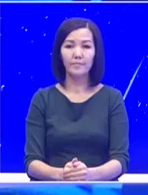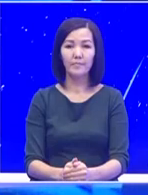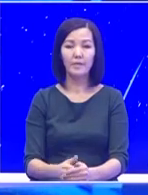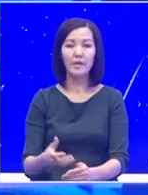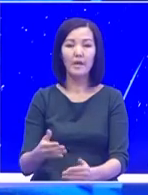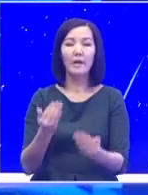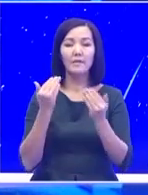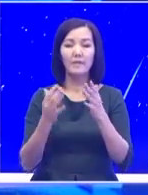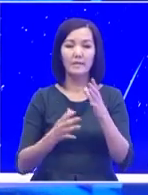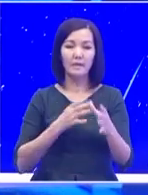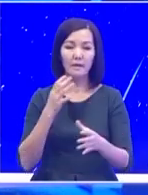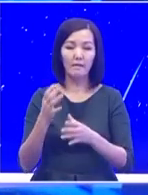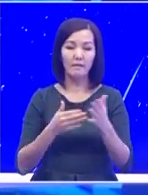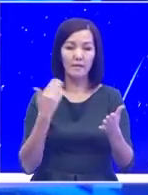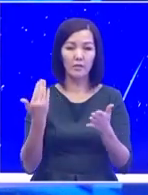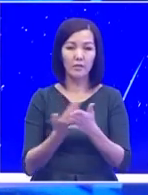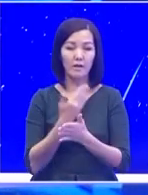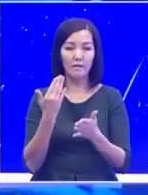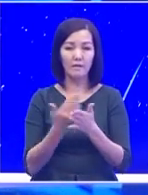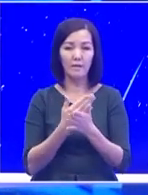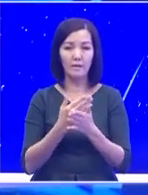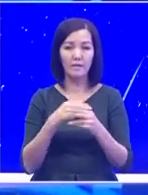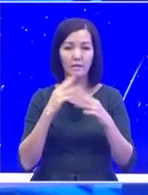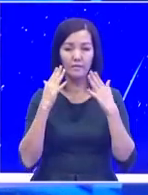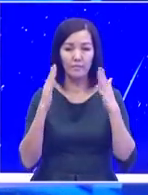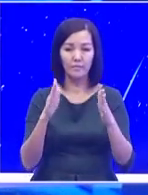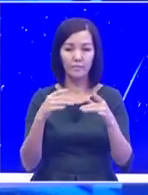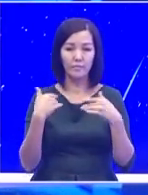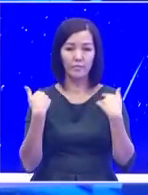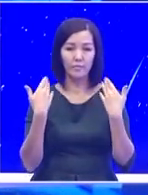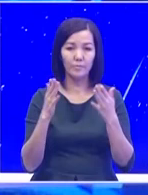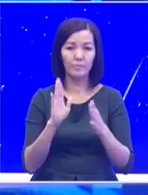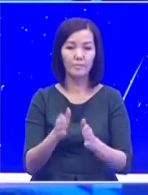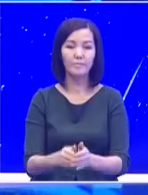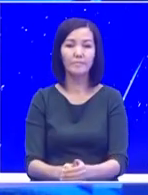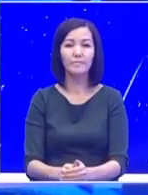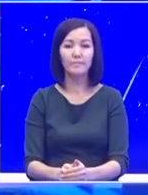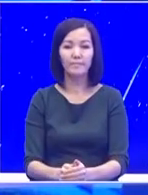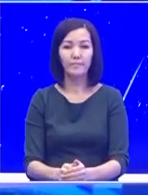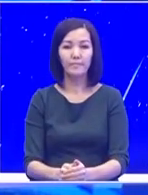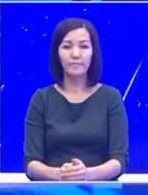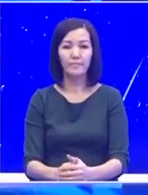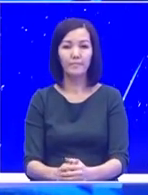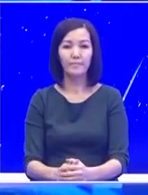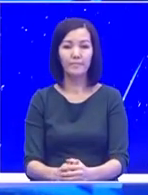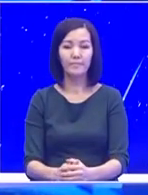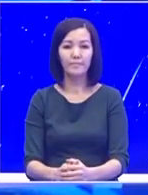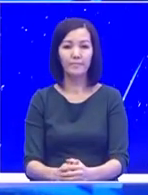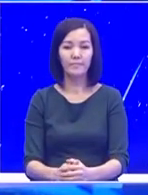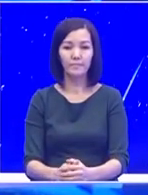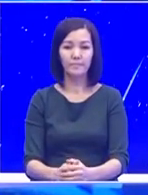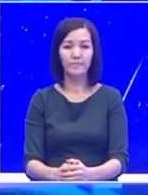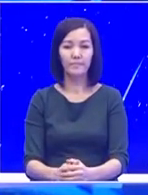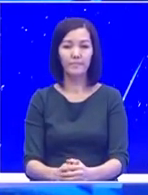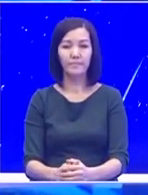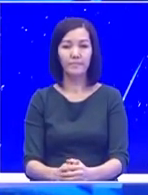Ауғанстанда даяшы қызметін робот атқарып жүр. Ал Ұлыбританияда секундына 146 шақырым жылдамдықпен дауыл соқты. Осы және өзге